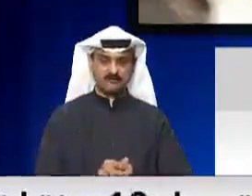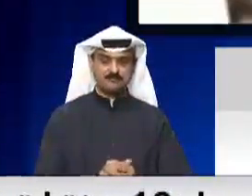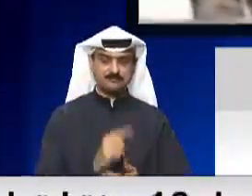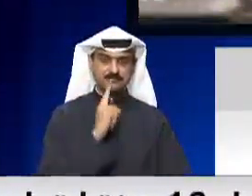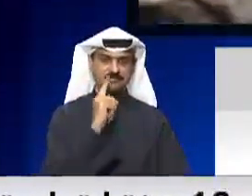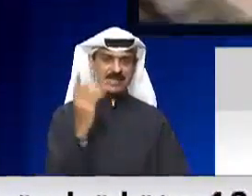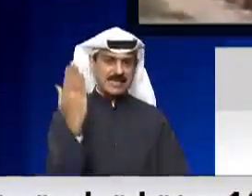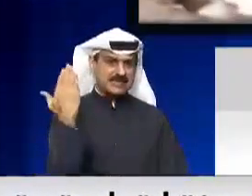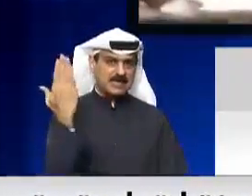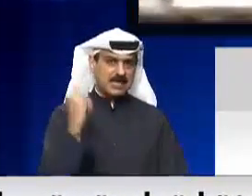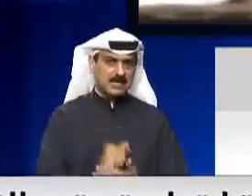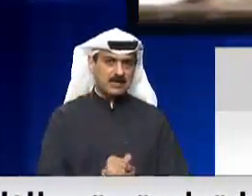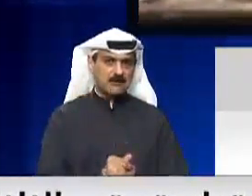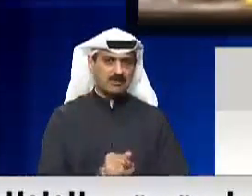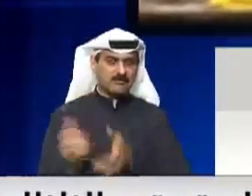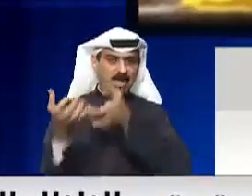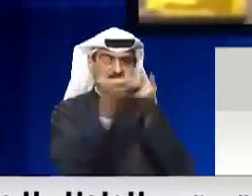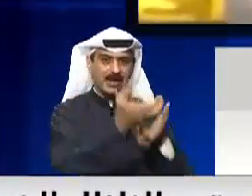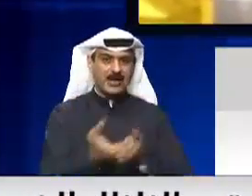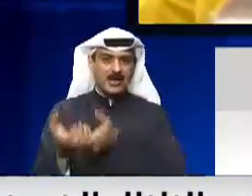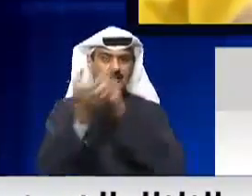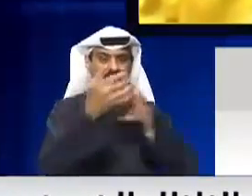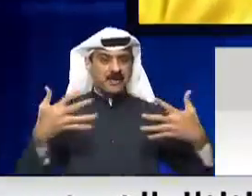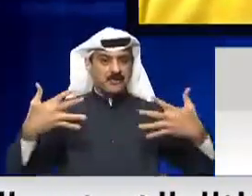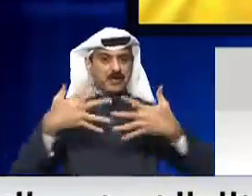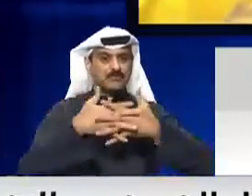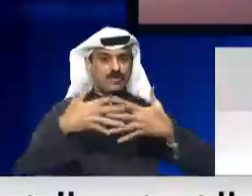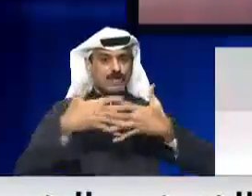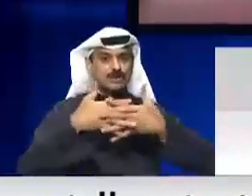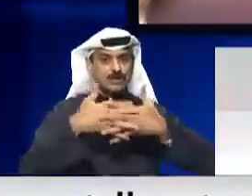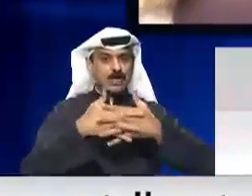كان لقوة الإطفاء العام مشاركة